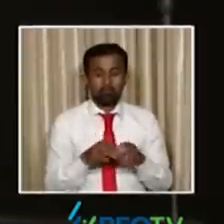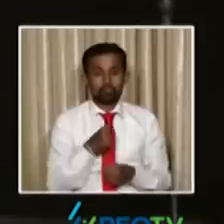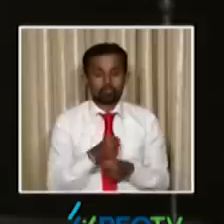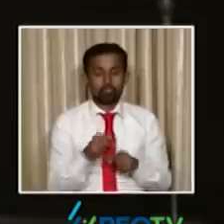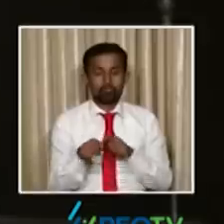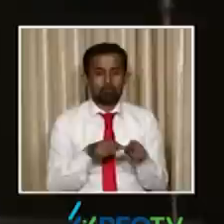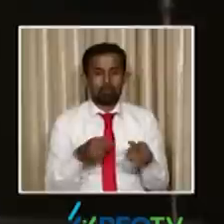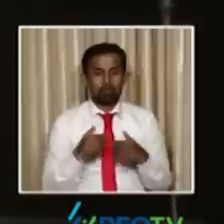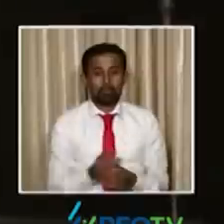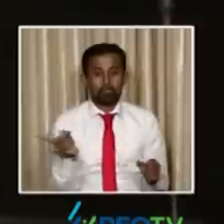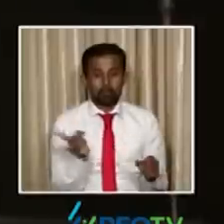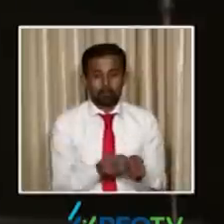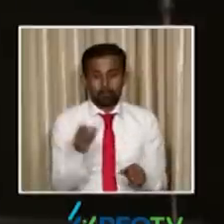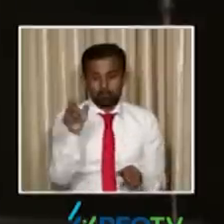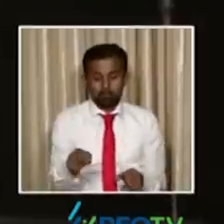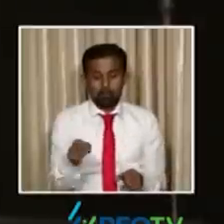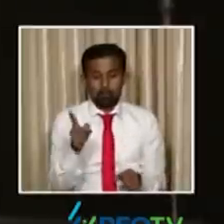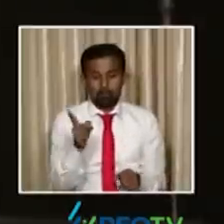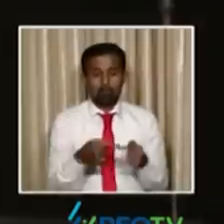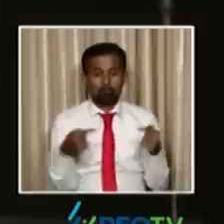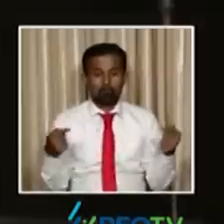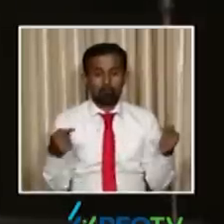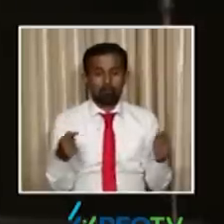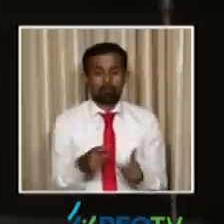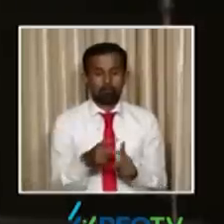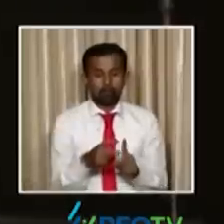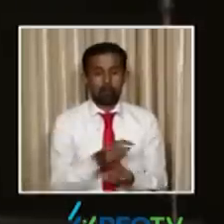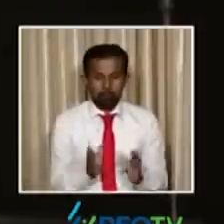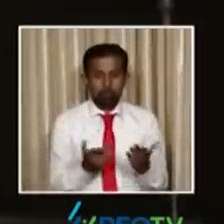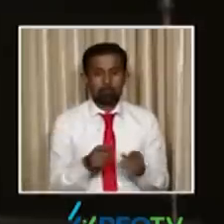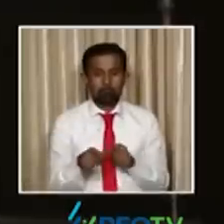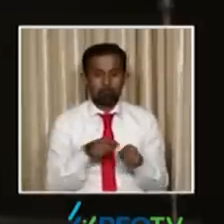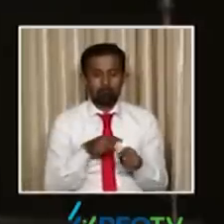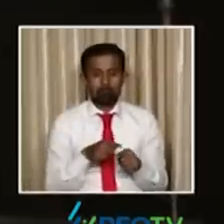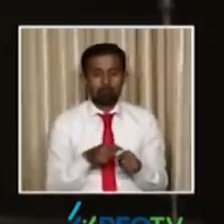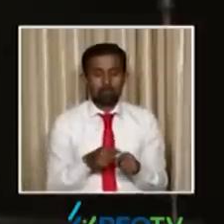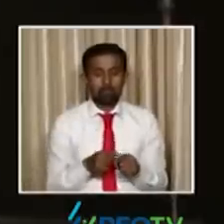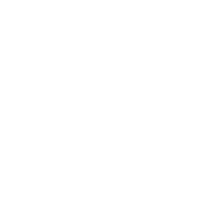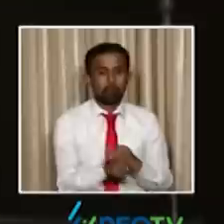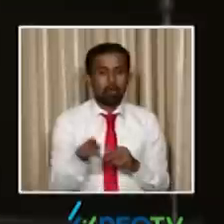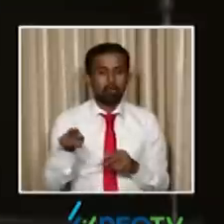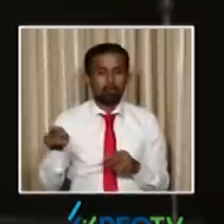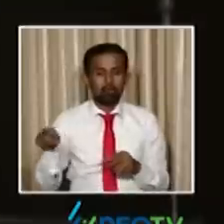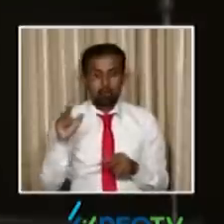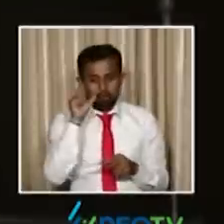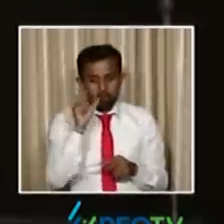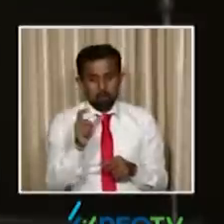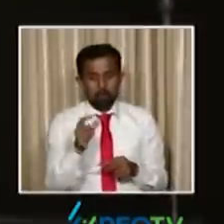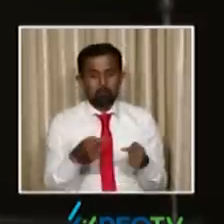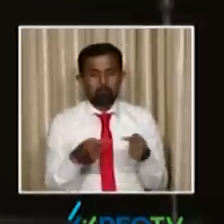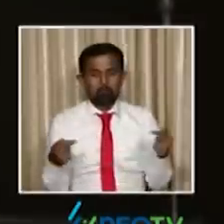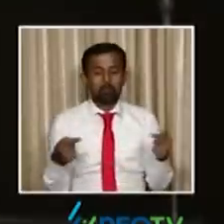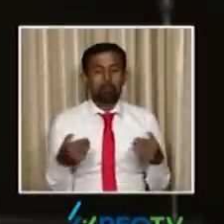හැටියට අපි ලැජ්ජ වෙන්න ඕනේ ඒ අපරාධකාරයන්ට විරුද්ධව දැඩි ක්‍රියාමාර්ග ගන්න ගමන් ඒක ඉඩ දුන්නේ කවුද කියලාත් අපි අල්ලා ඒයට විරුද්ධවත්